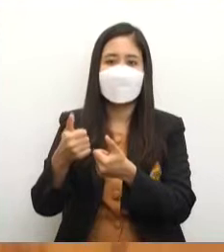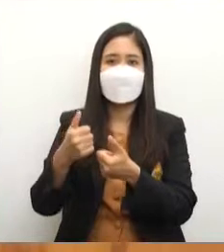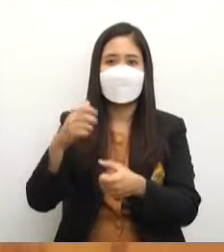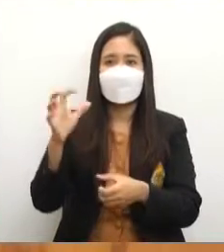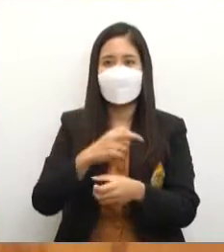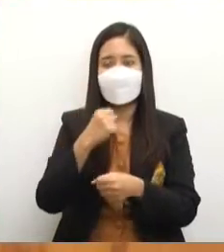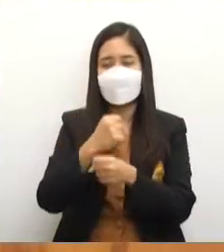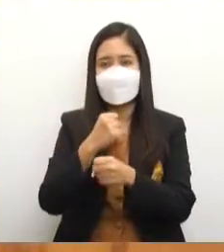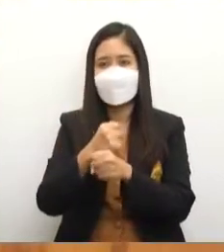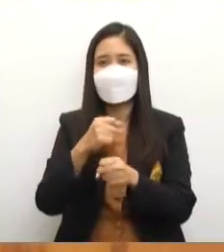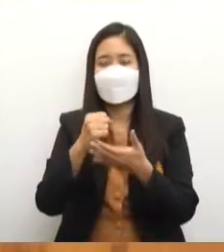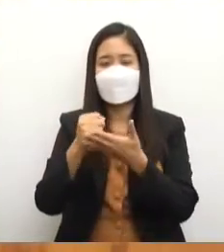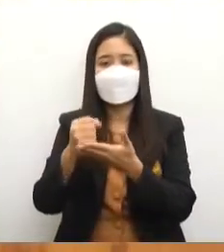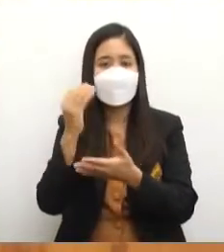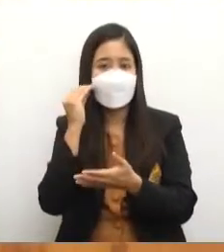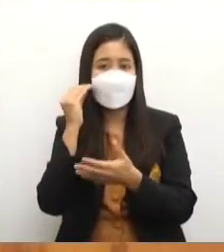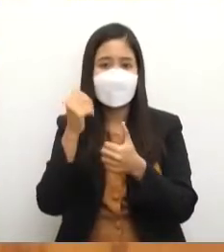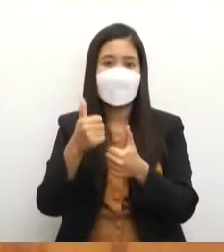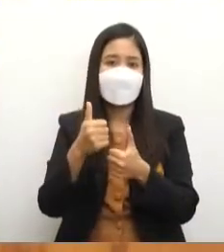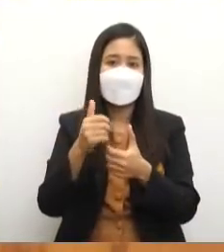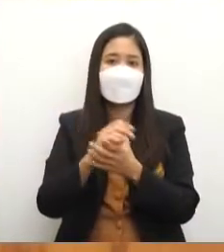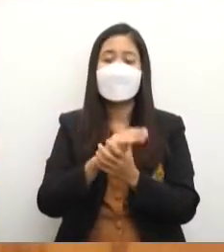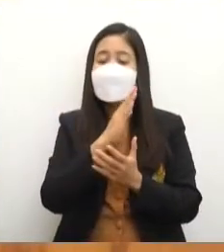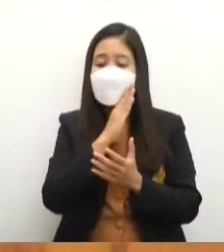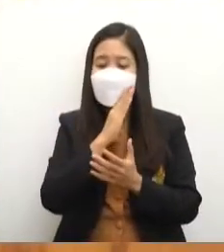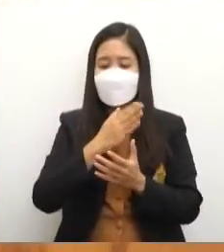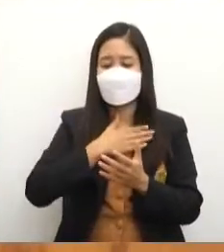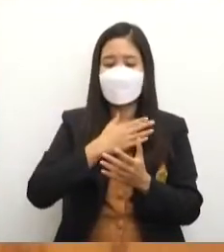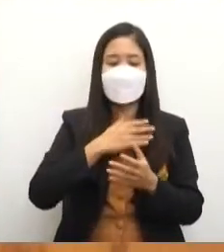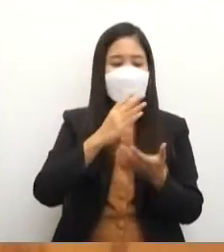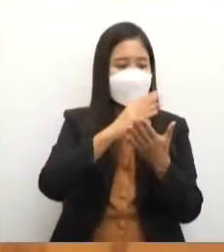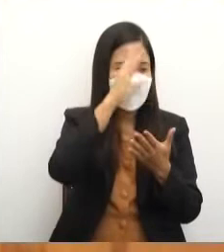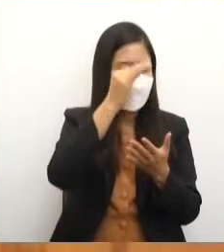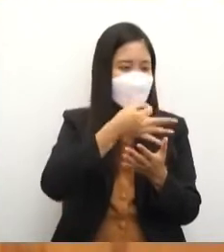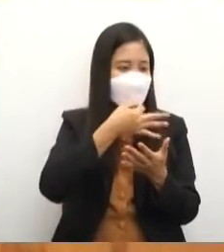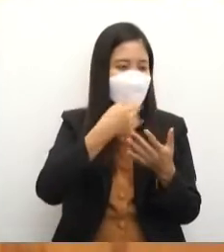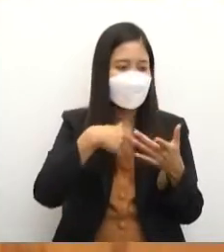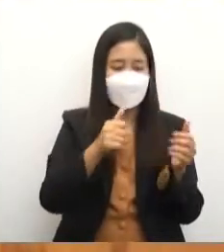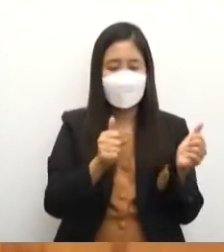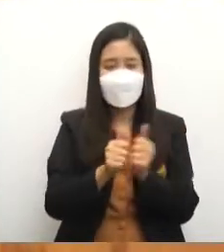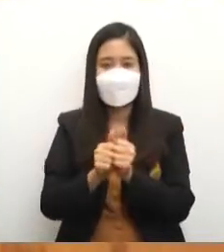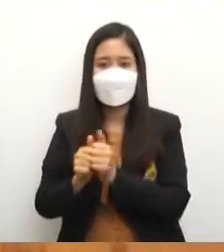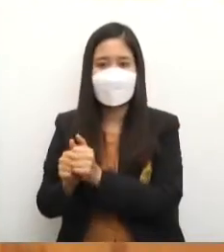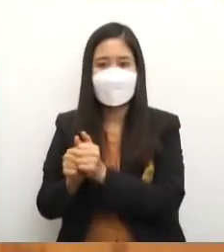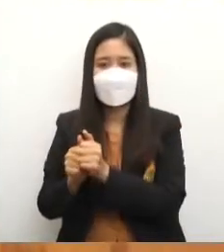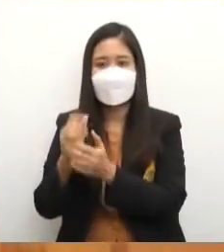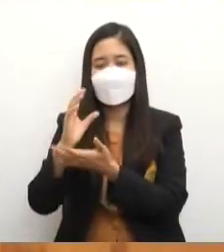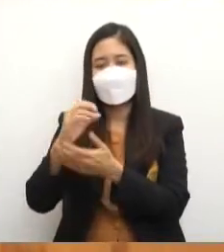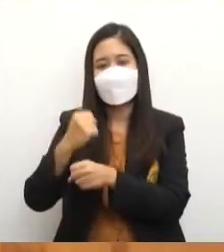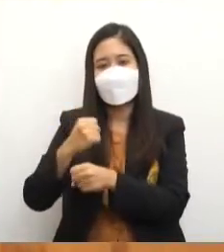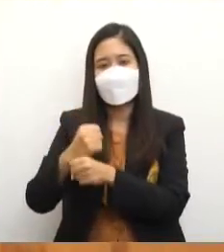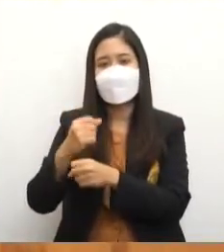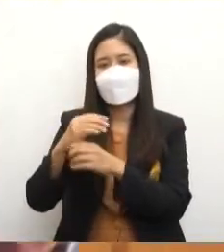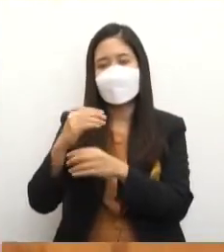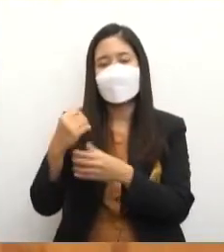านเป็นหมู่บ้านเล็กๆซึ่งเขามีอาชีพมีวิชาความรู้ตรงนี้ติดตัวไปก็อาจจะไปเป็นการเริ่มต้นของกลุ่มอาชีพ